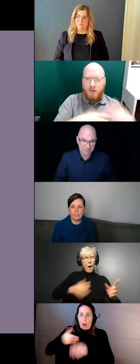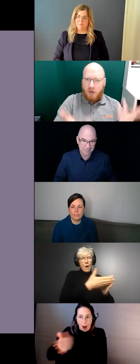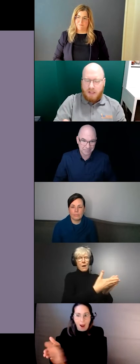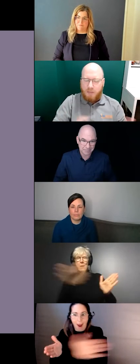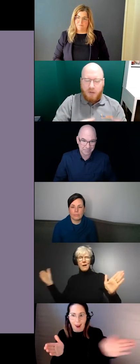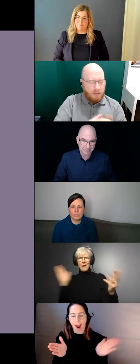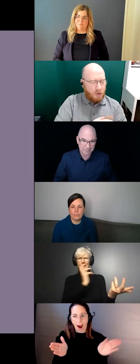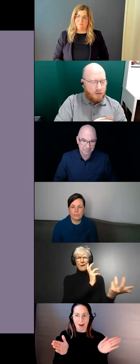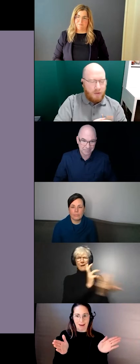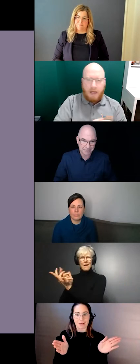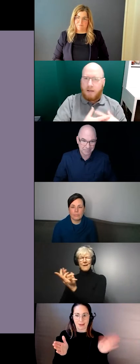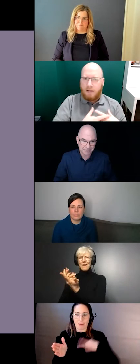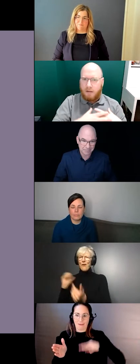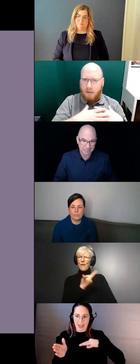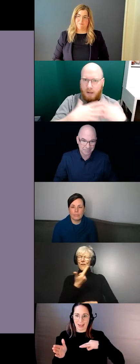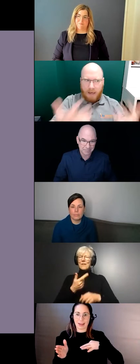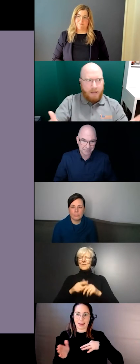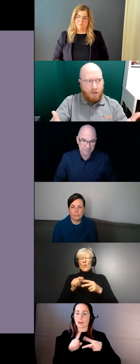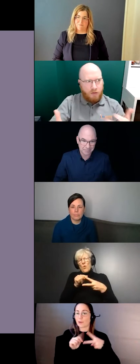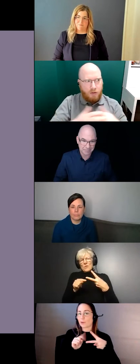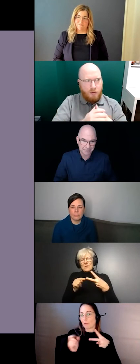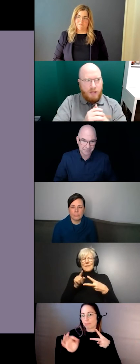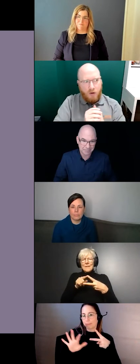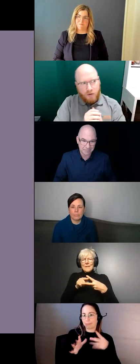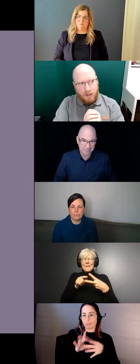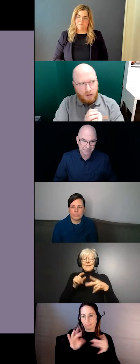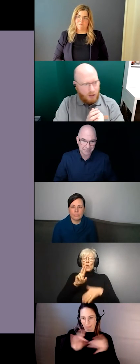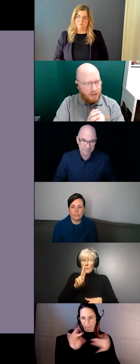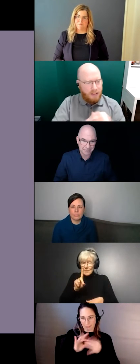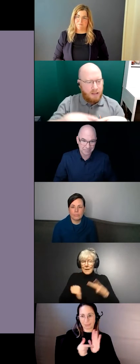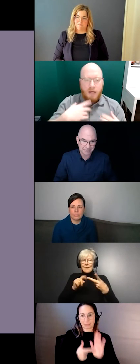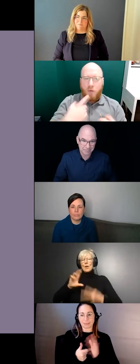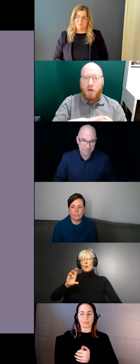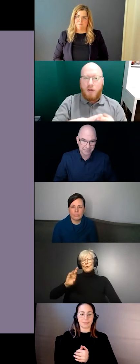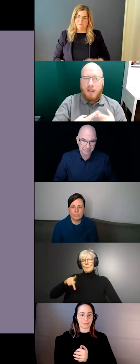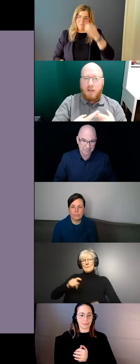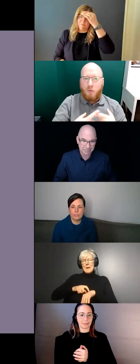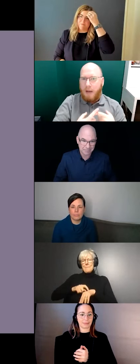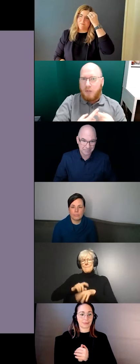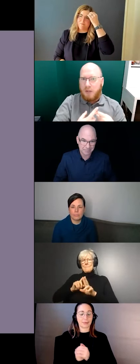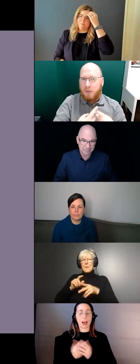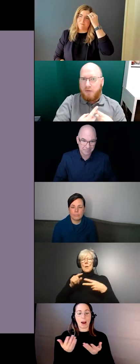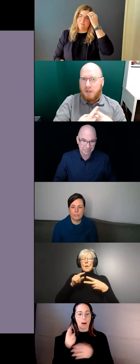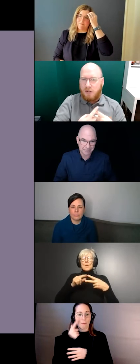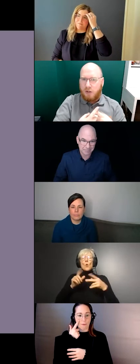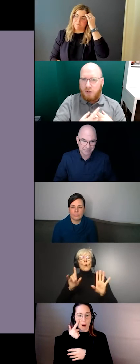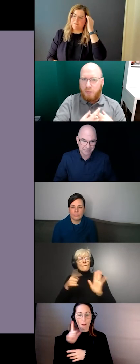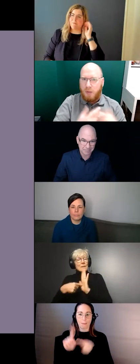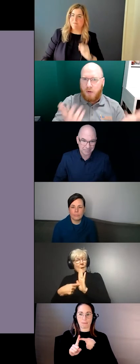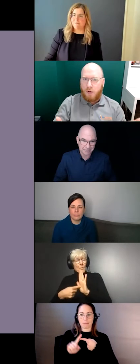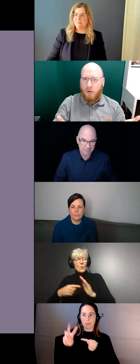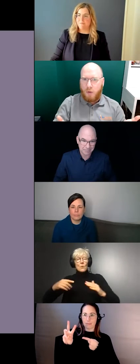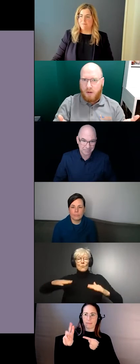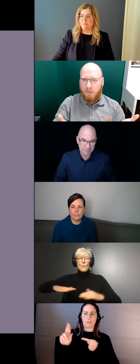2 exemples que je vais partager avec vous et vous laisser prendre le contrôle et en parler. La première, c'est RAPS, lorsque c'était introduit pour